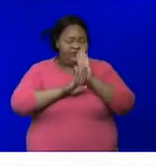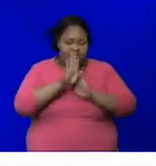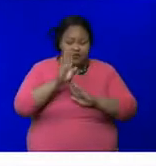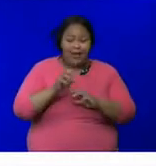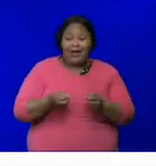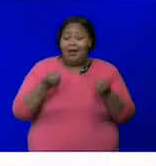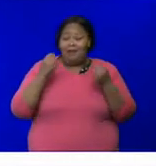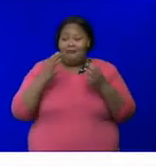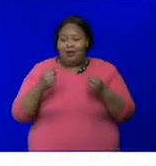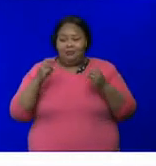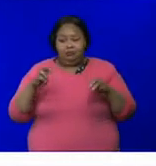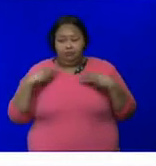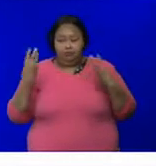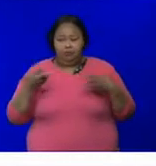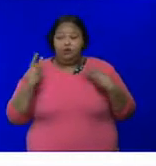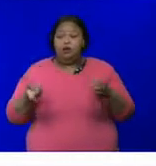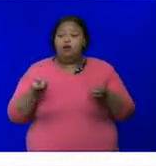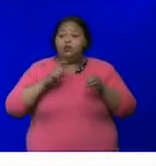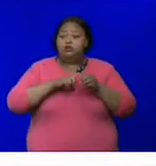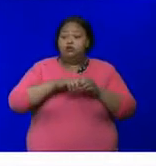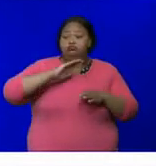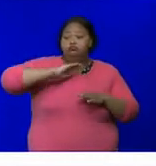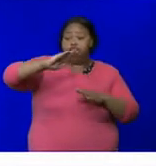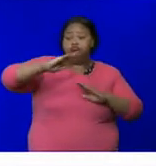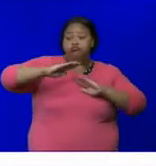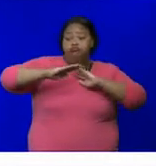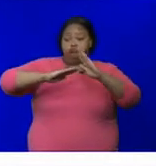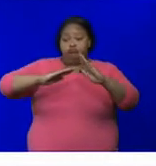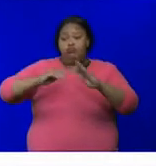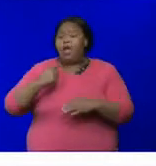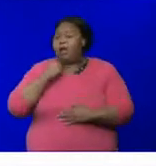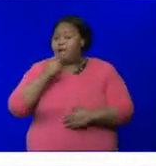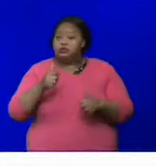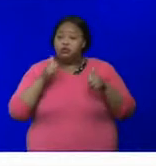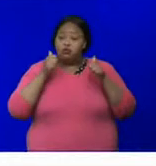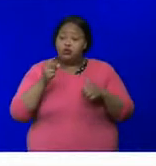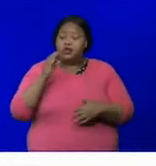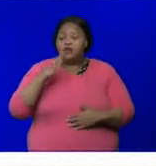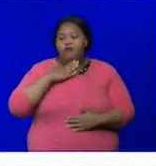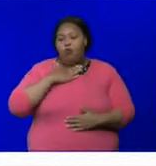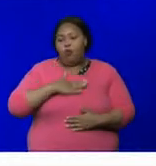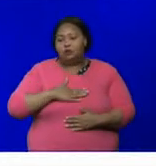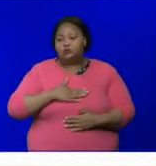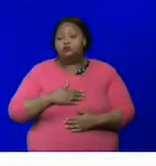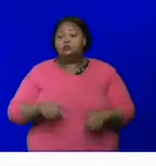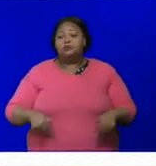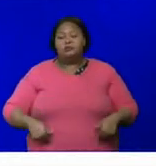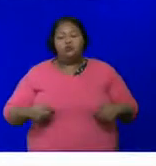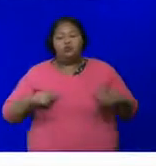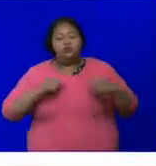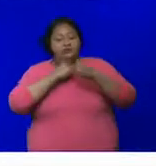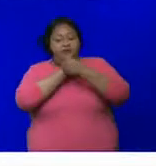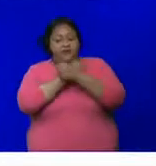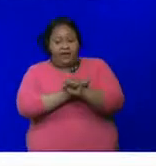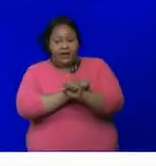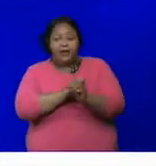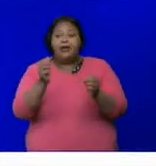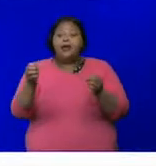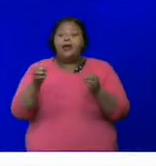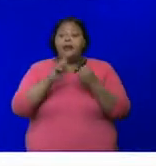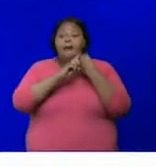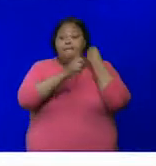labangenele lomdlalo bawukhanza ulungile nangabe ufise kufunza kutivikela empilweni takamoti